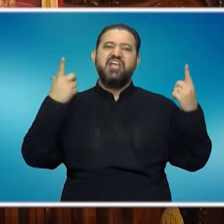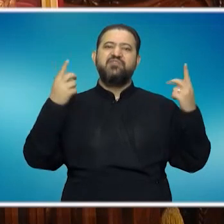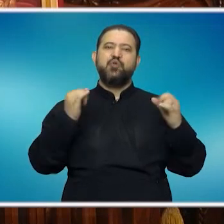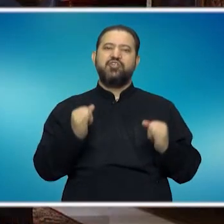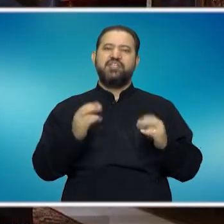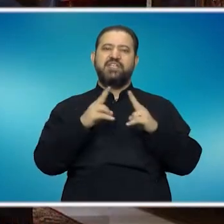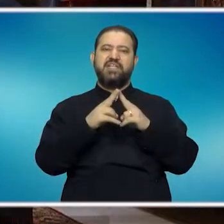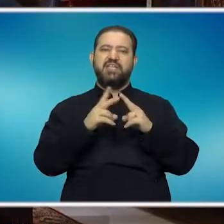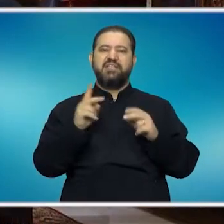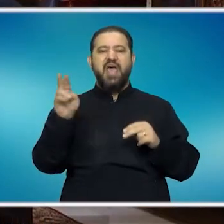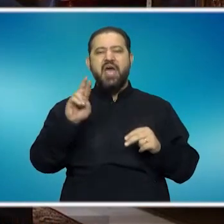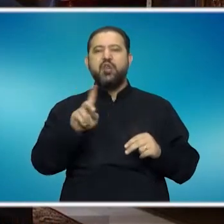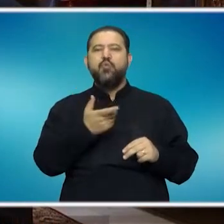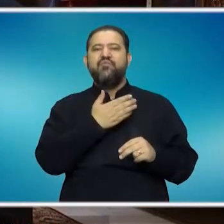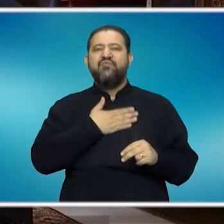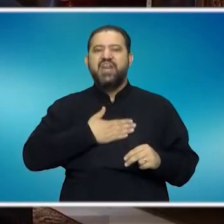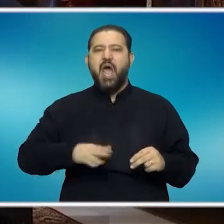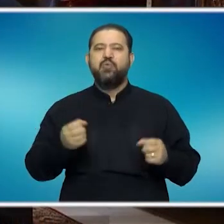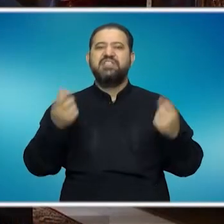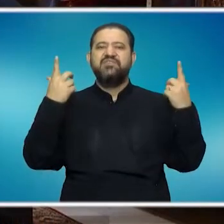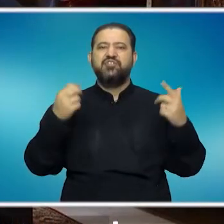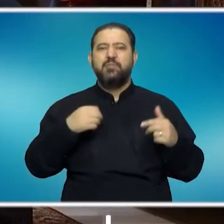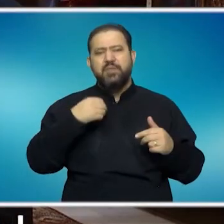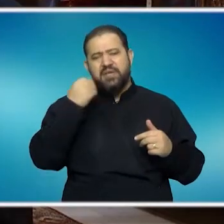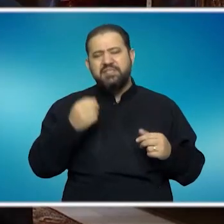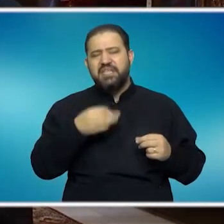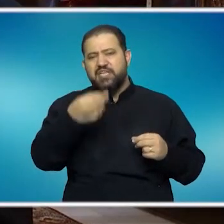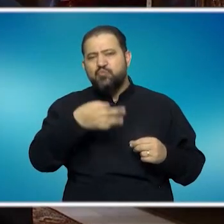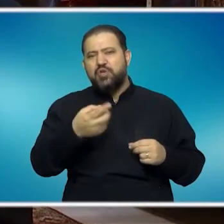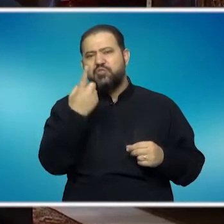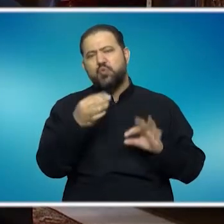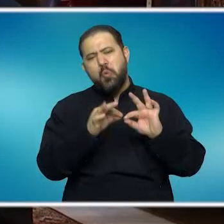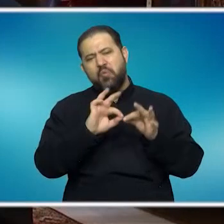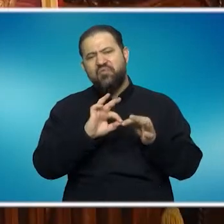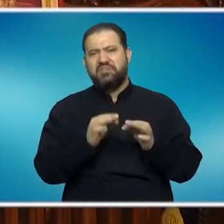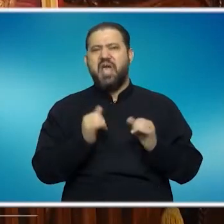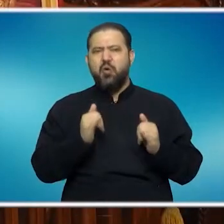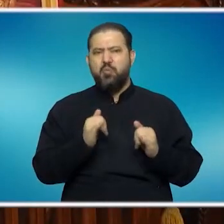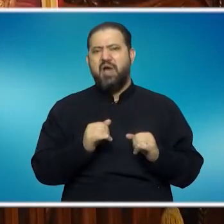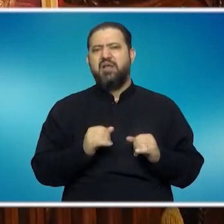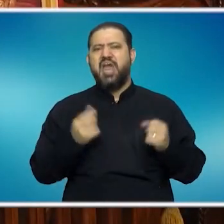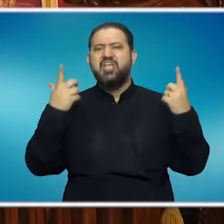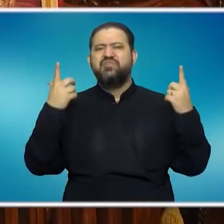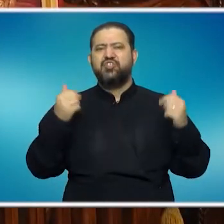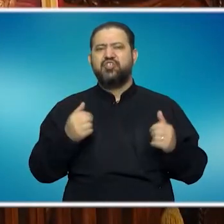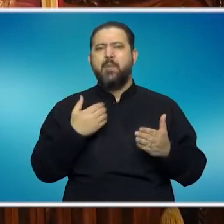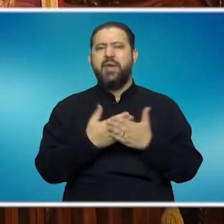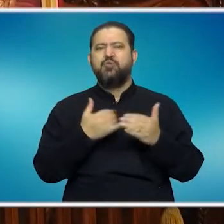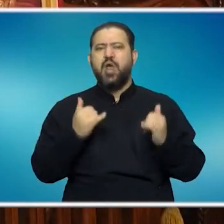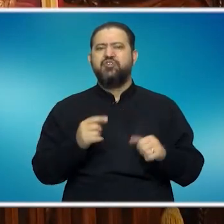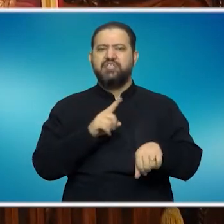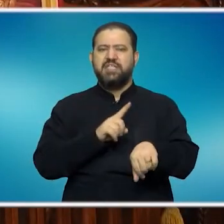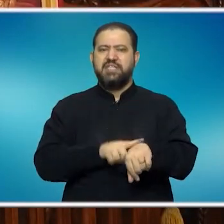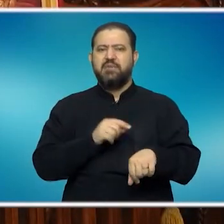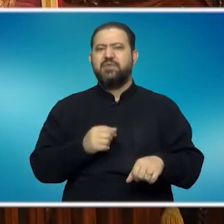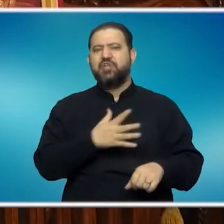însă n-aș vrea să încheiem ediția de astăzi fără să vă rog să ne adresați un cuvânt, un sfat, acum la final de emisiune,